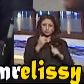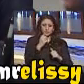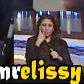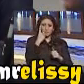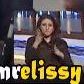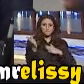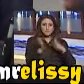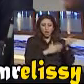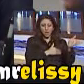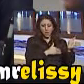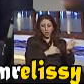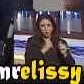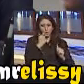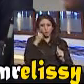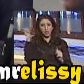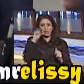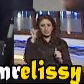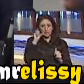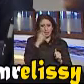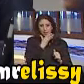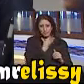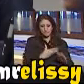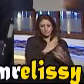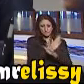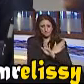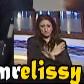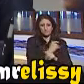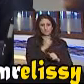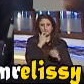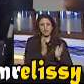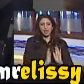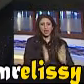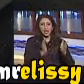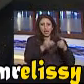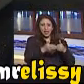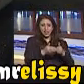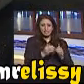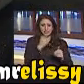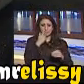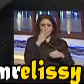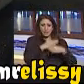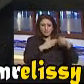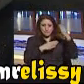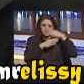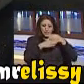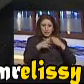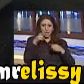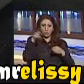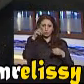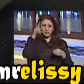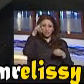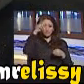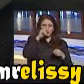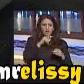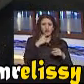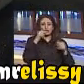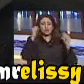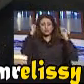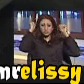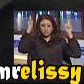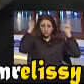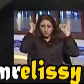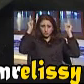أسبوع من الجماعة الإسلامية ومن حزب البناء والتنمية بالنزول إلى الشارع، وفكرة التظاهر